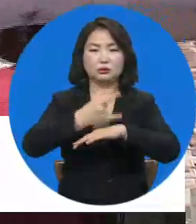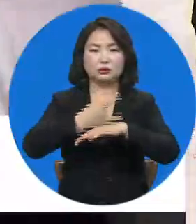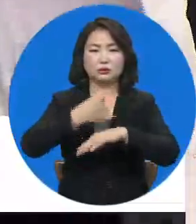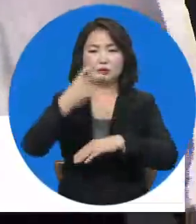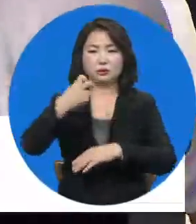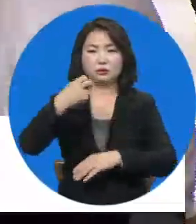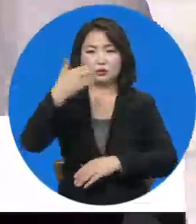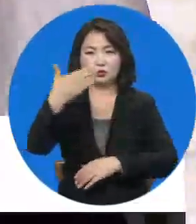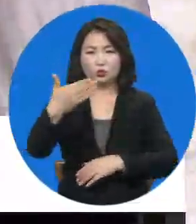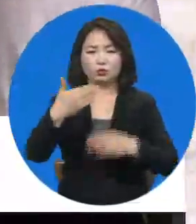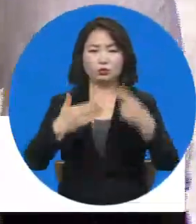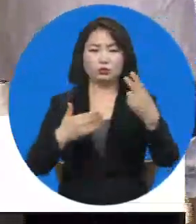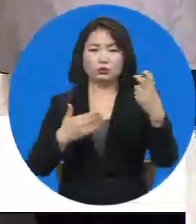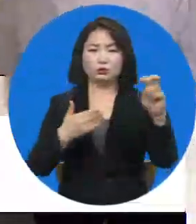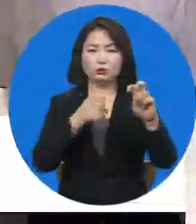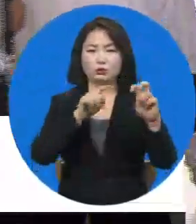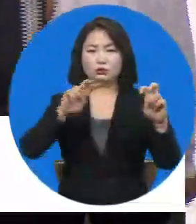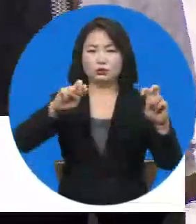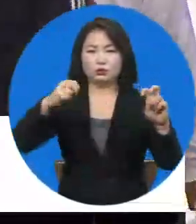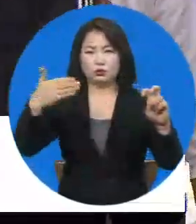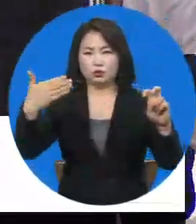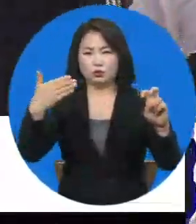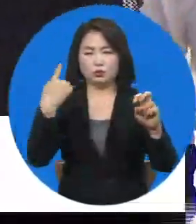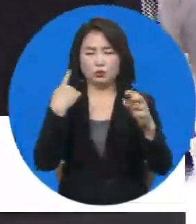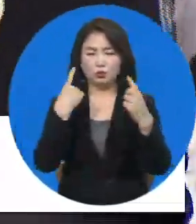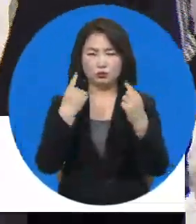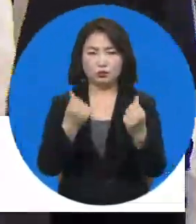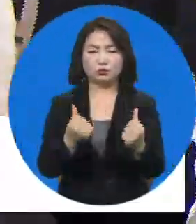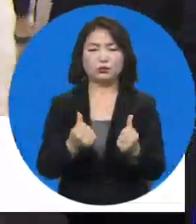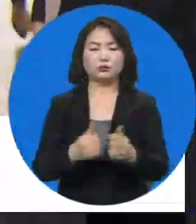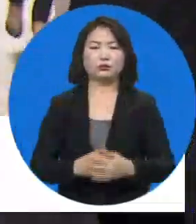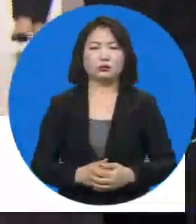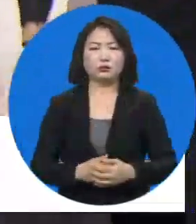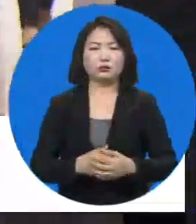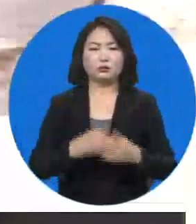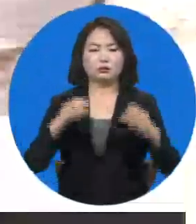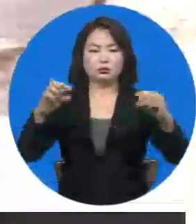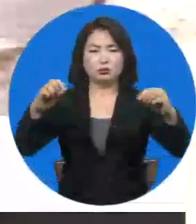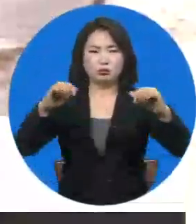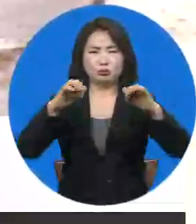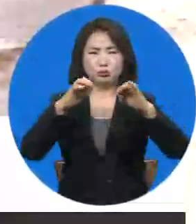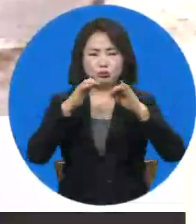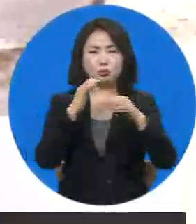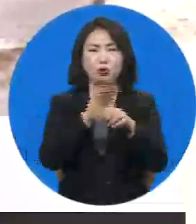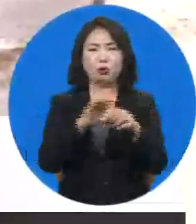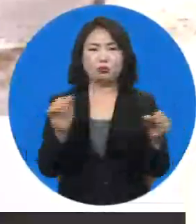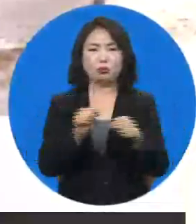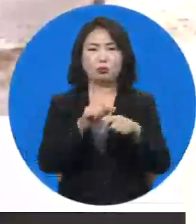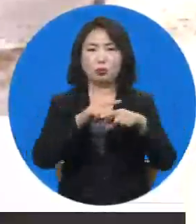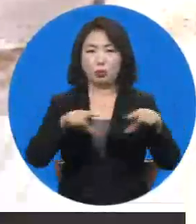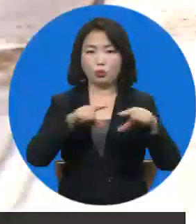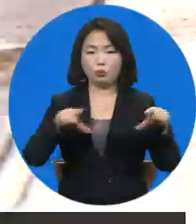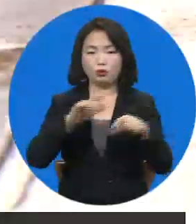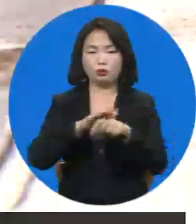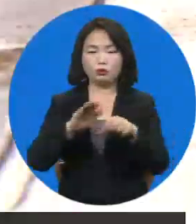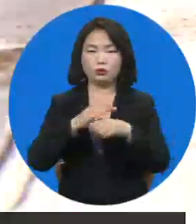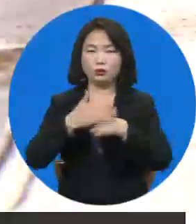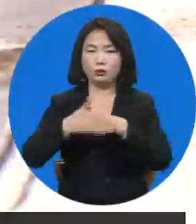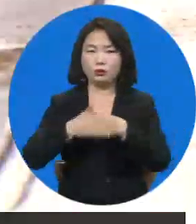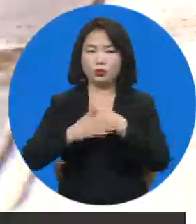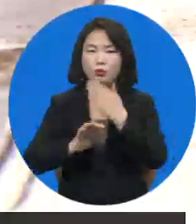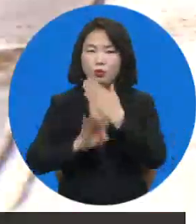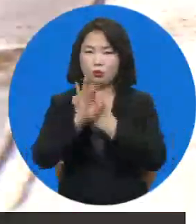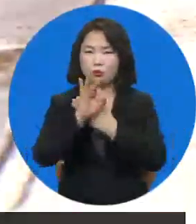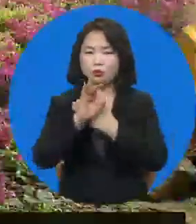29도 등 20도에서 29도 의 품 포로 제와 비슷하겠습니다 미세먼지 농도는 경북은 보통 대구는 오전 동안